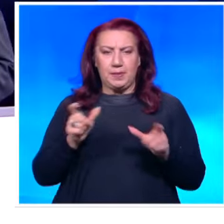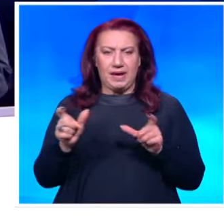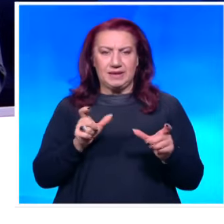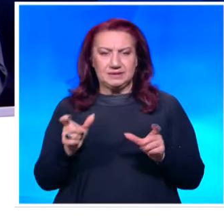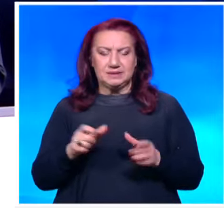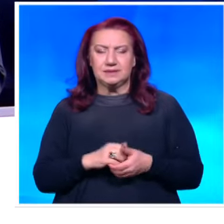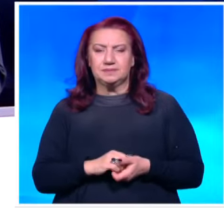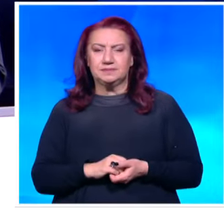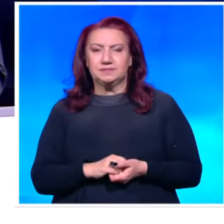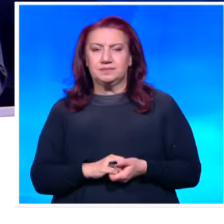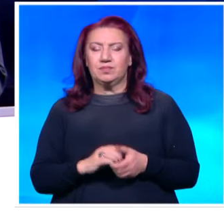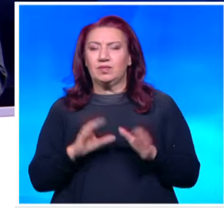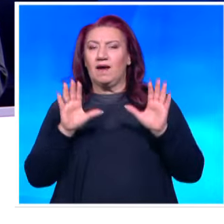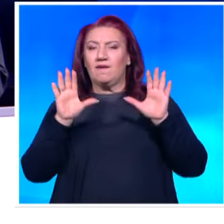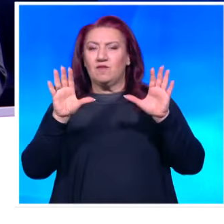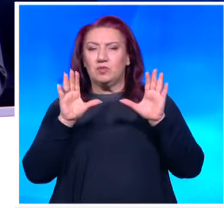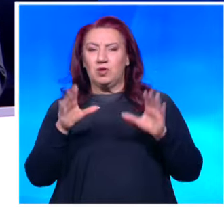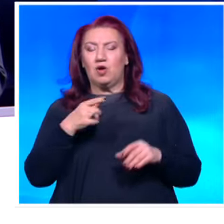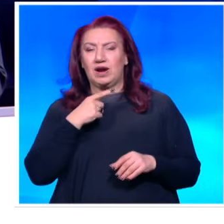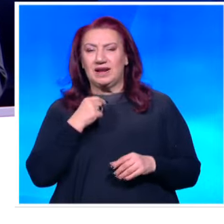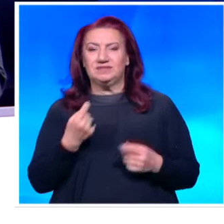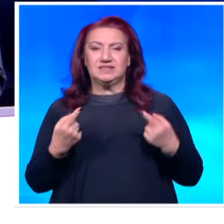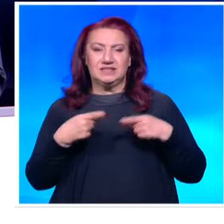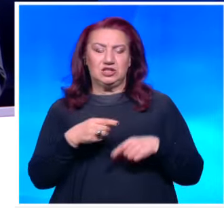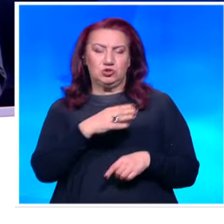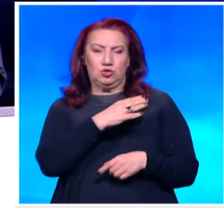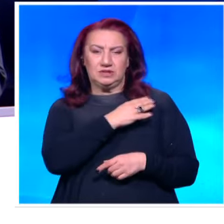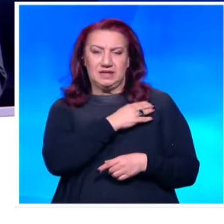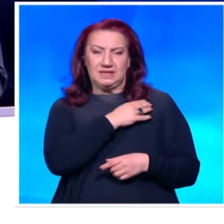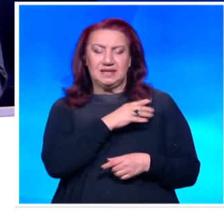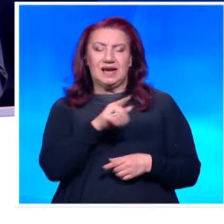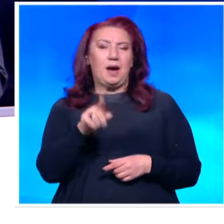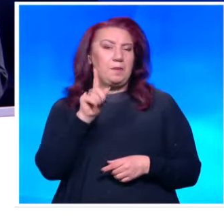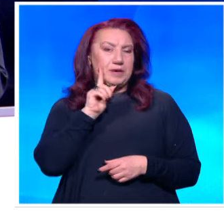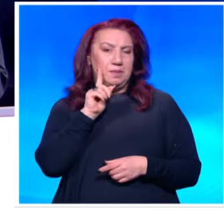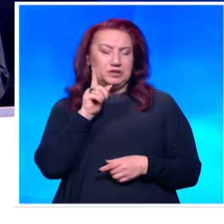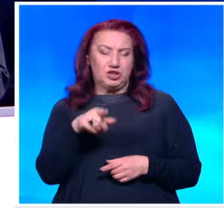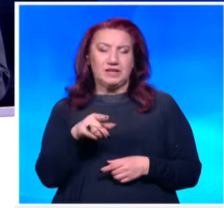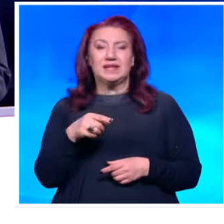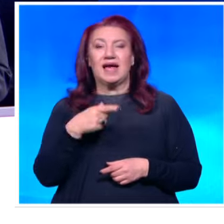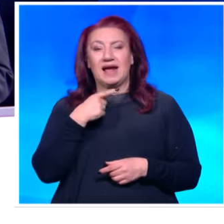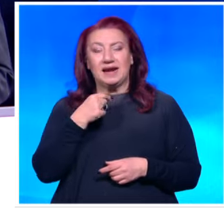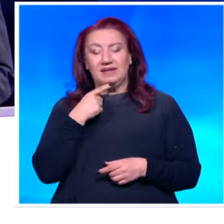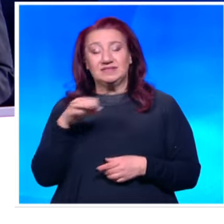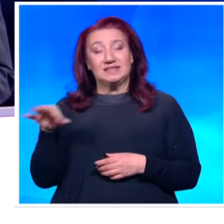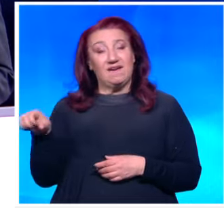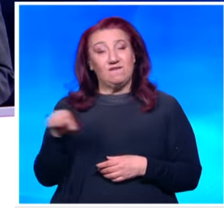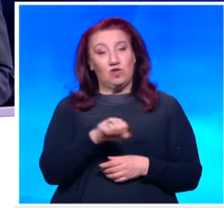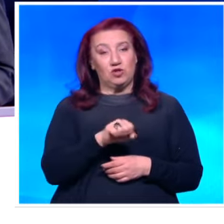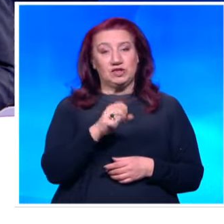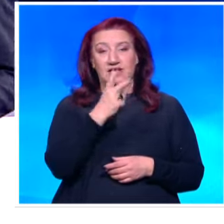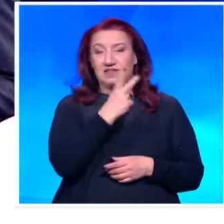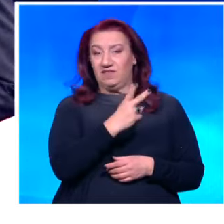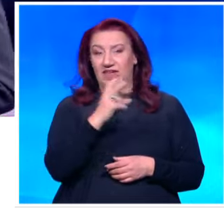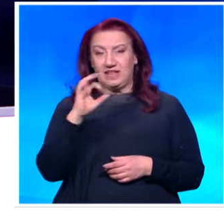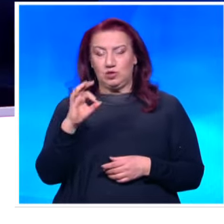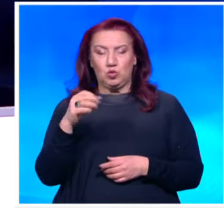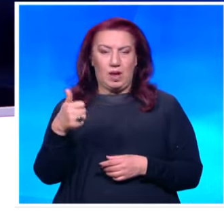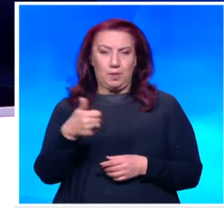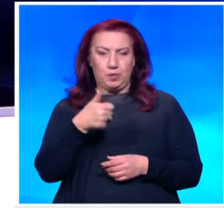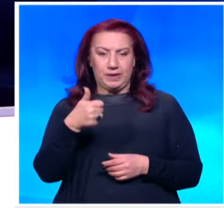Волейбол, Левски и ЦСКА са един срещу друг в матч номер 3 от финалната серия в мъжката Суперлига. Сините водят с 2-0 победи. Калоян Кюркчиев следи